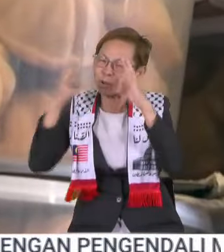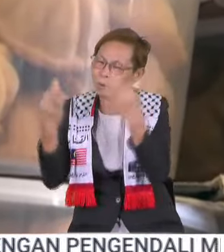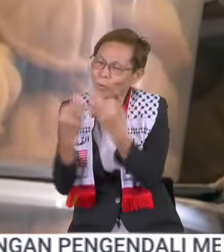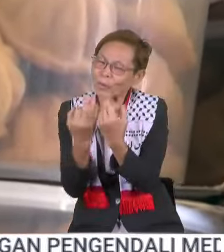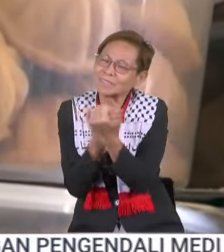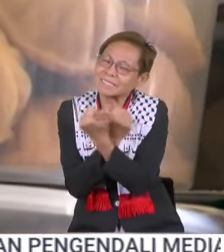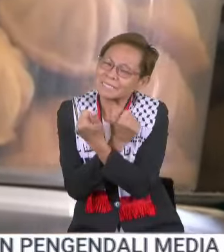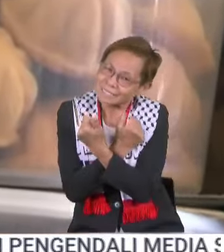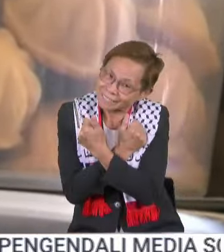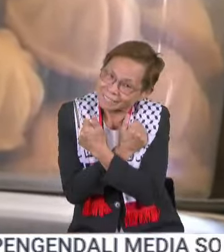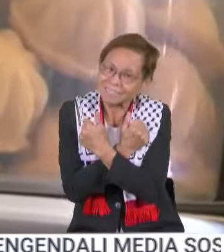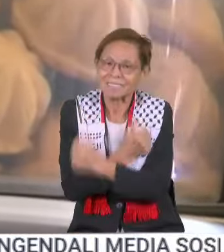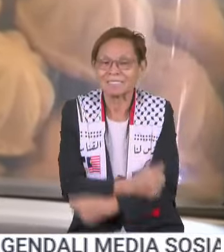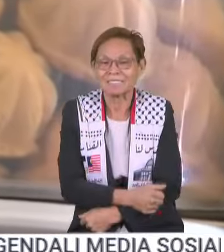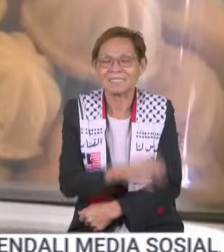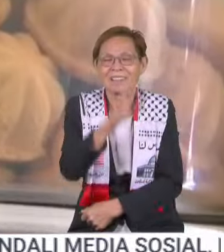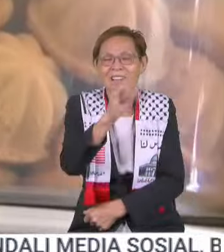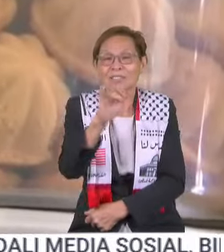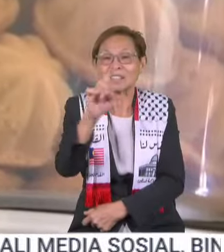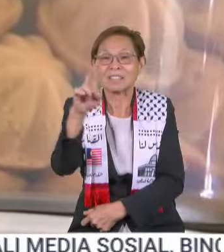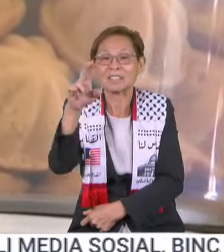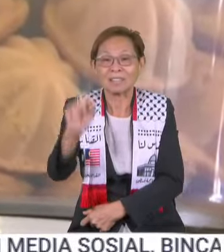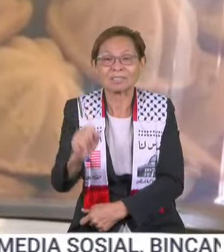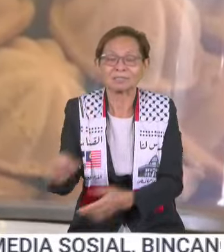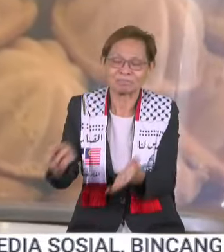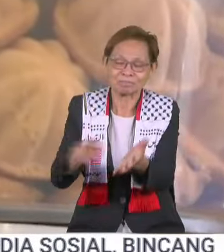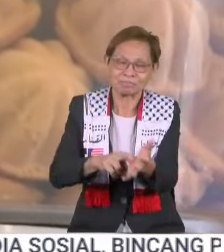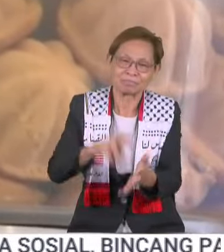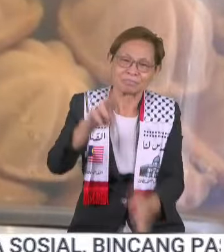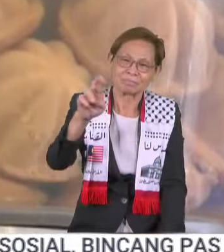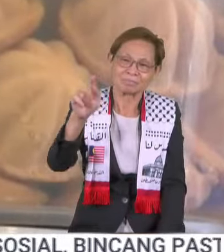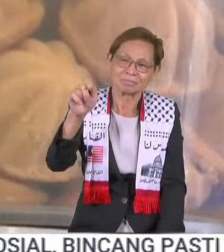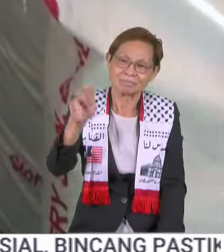tercinta. Firdaus Mokhtar, RTM.